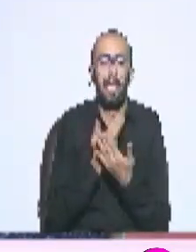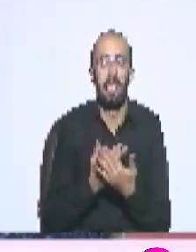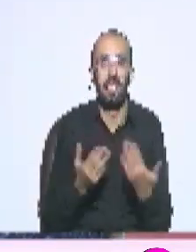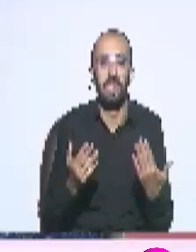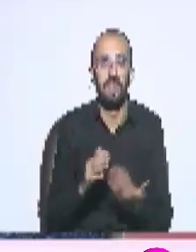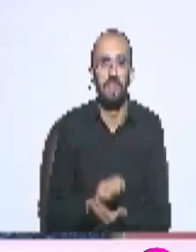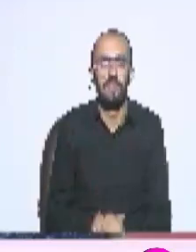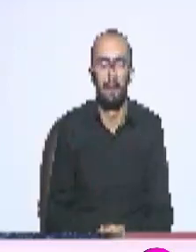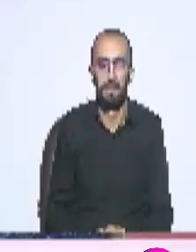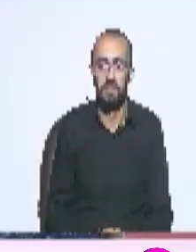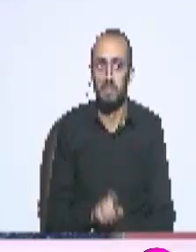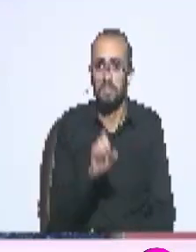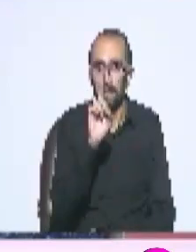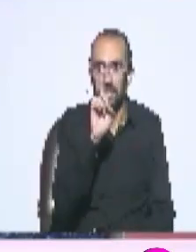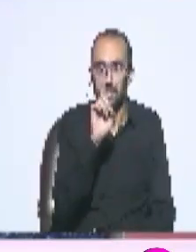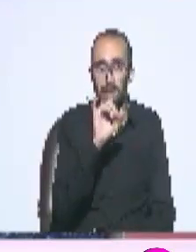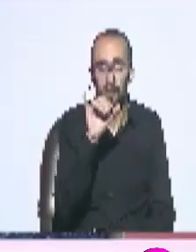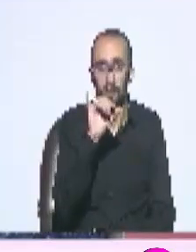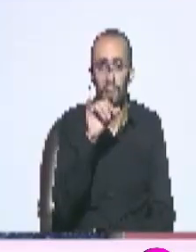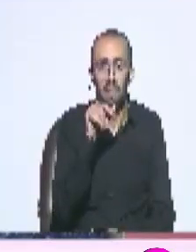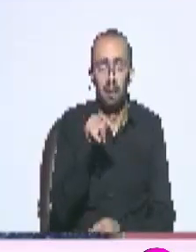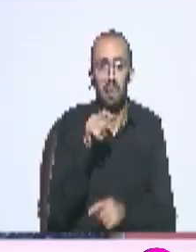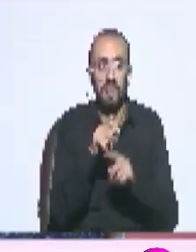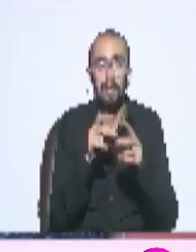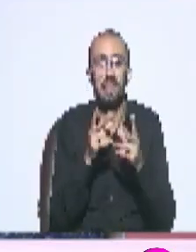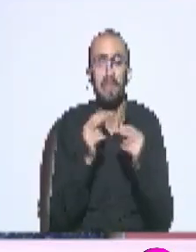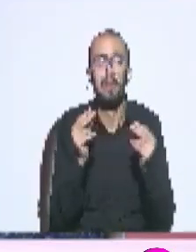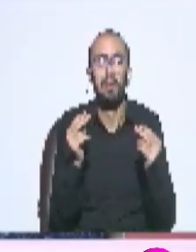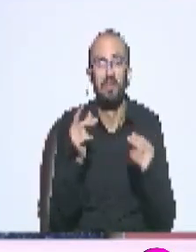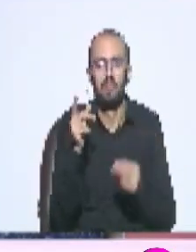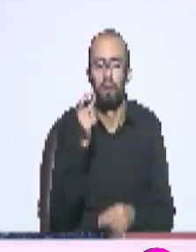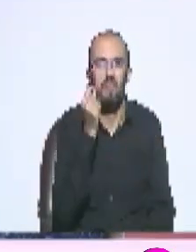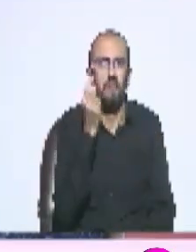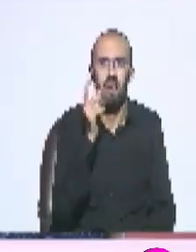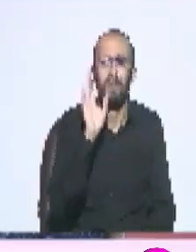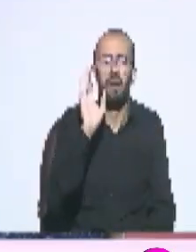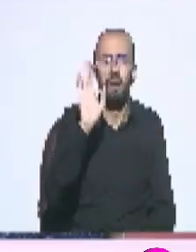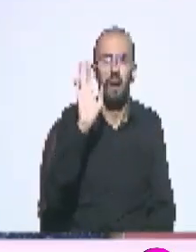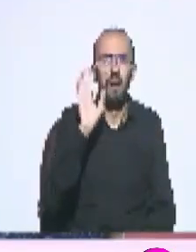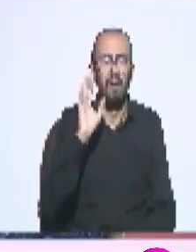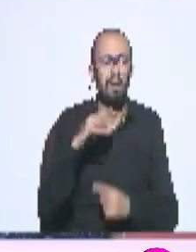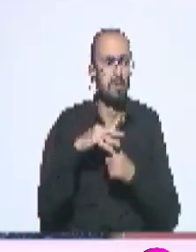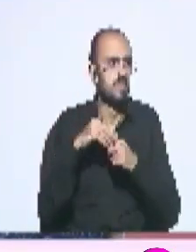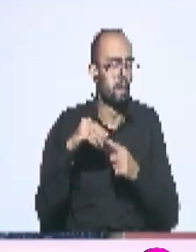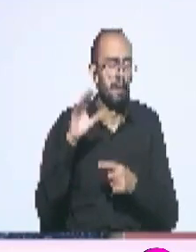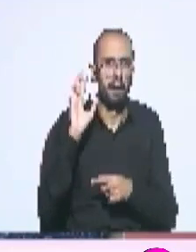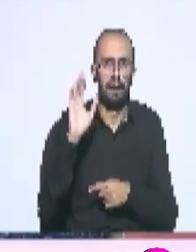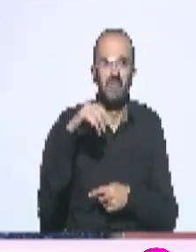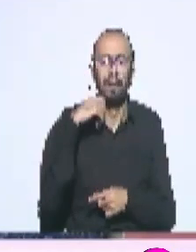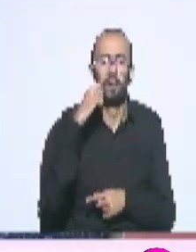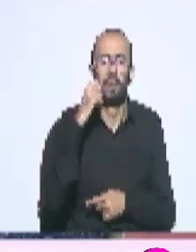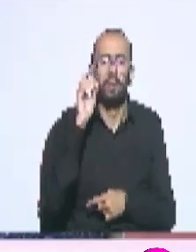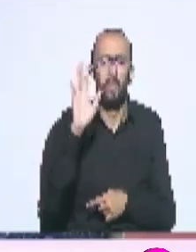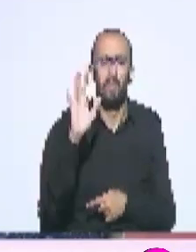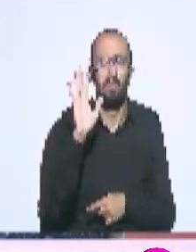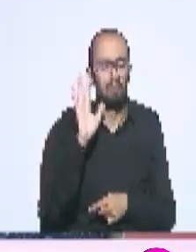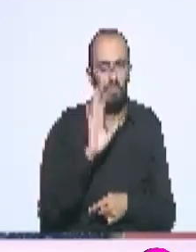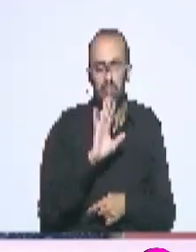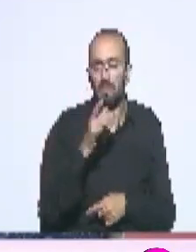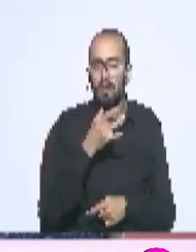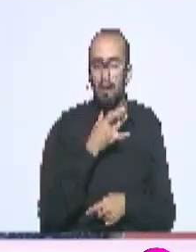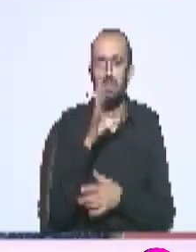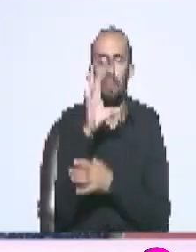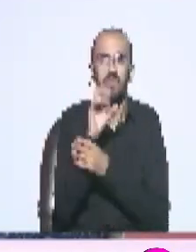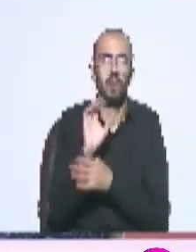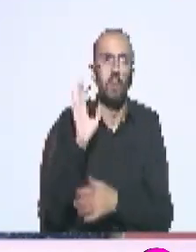ابقى باكد ان اغلب الناس اللي بتطلع بيقول لك هو بطبيعته متشائل هو شايف الدنيا سودا هو عمره ما شاف نص